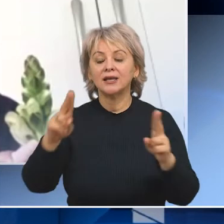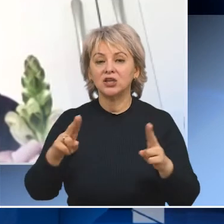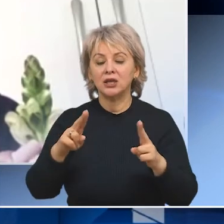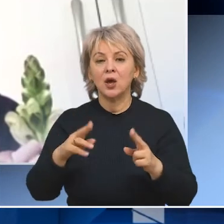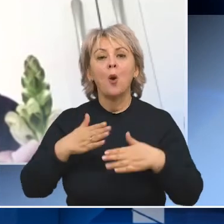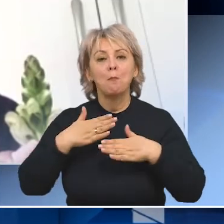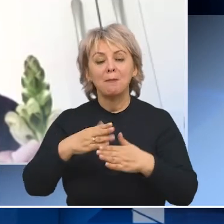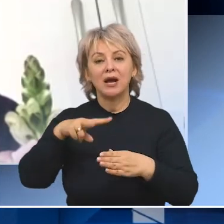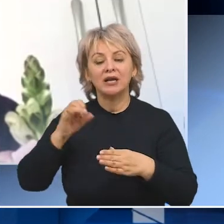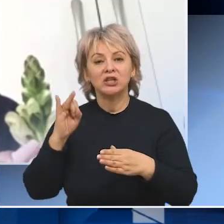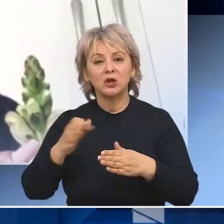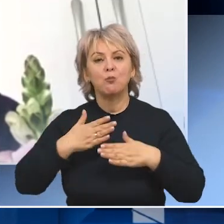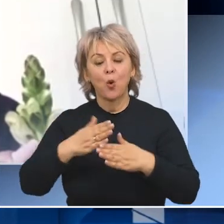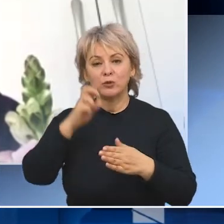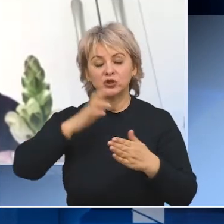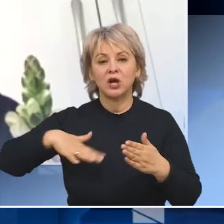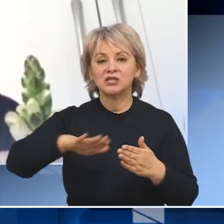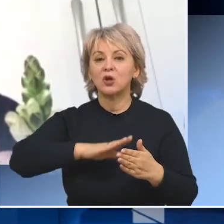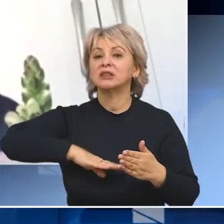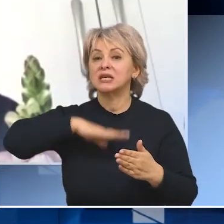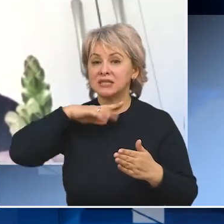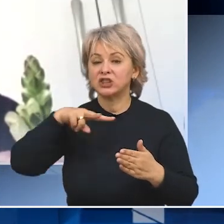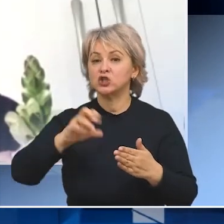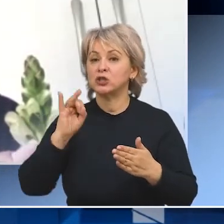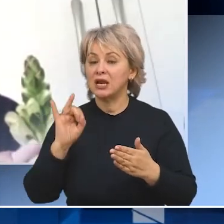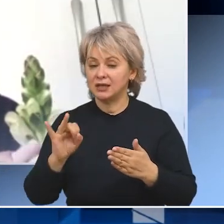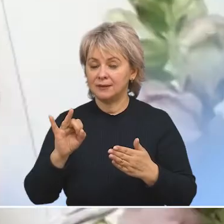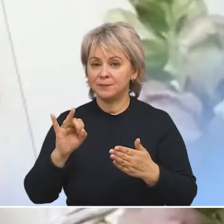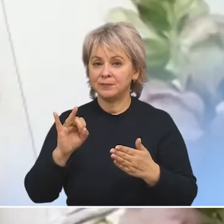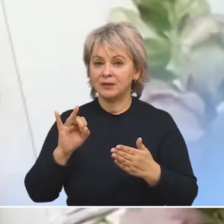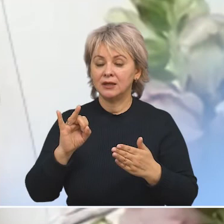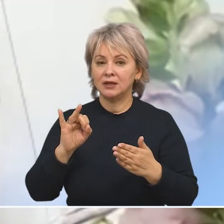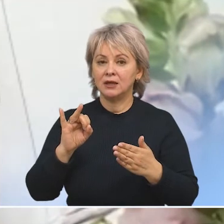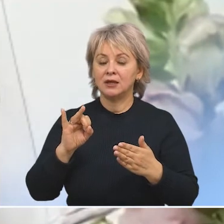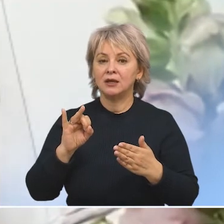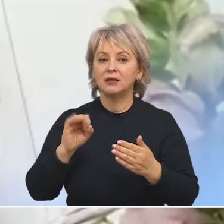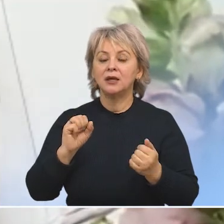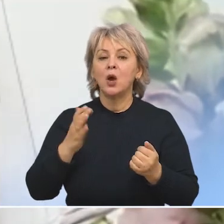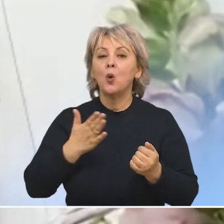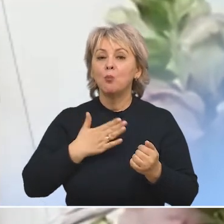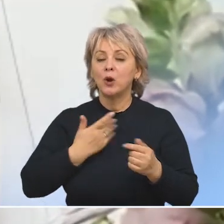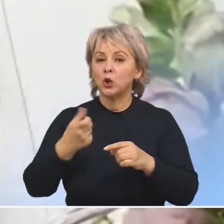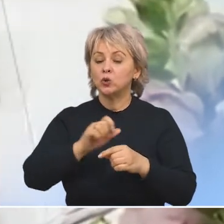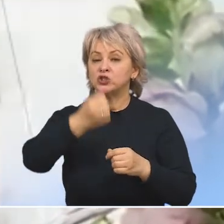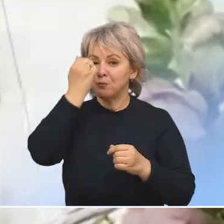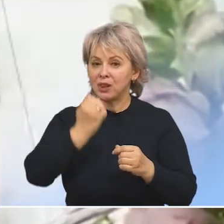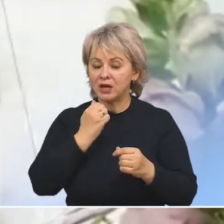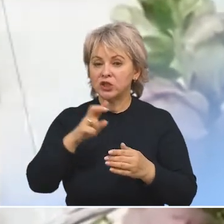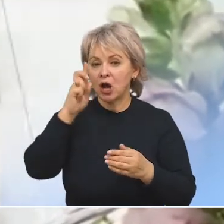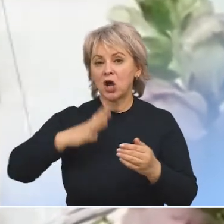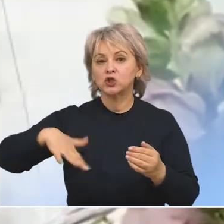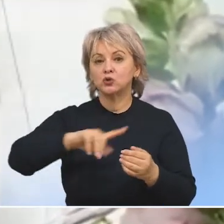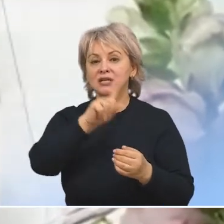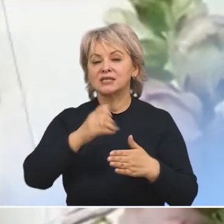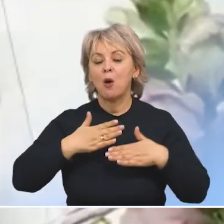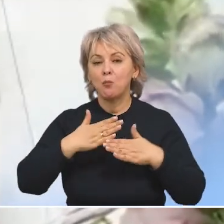и помогает ли, ну, помощь государства, достаточно ли? Ну, мы очень благодарны